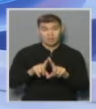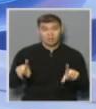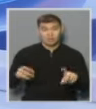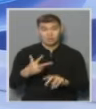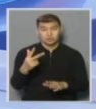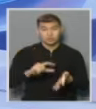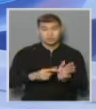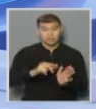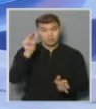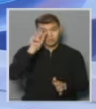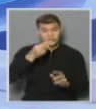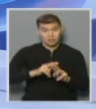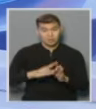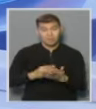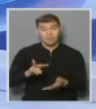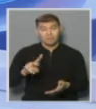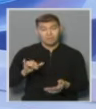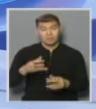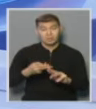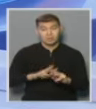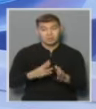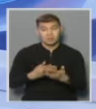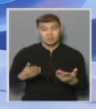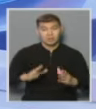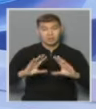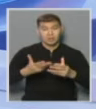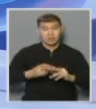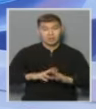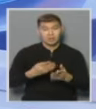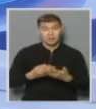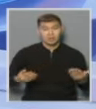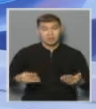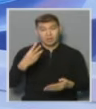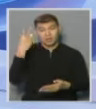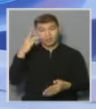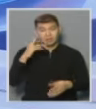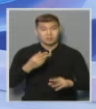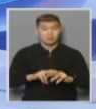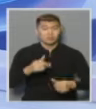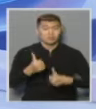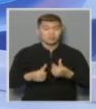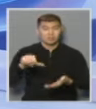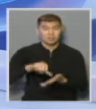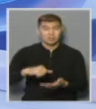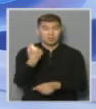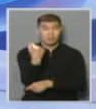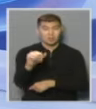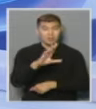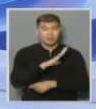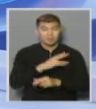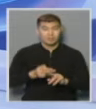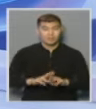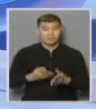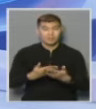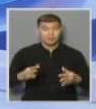мектебінің үшінші сынып оқушысы Мәриям Ишанғалиева әлемдік модель 2021 халықаралық байқауының бас жүлдесін иемденіп,